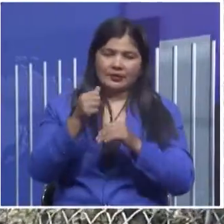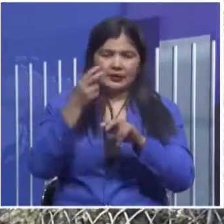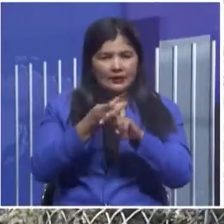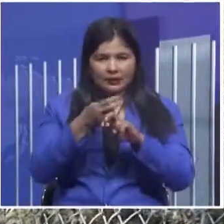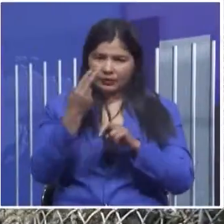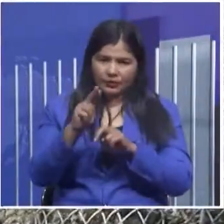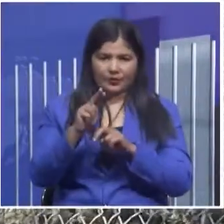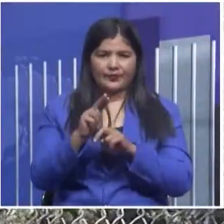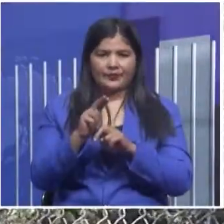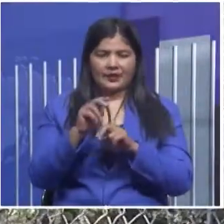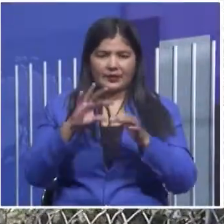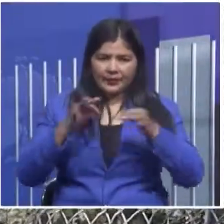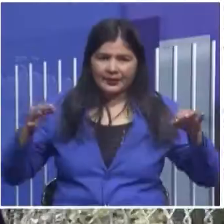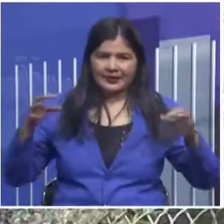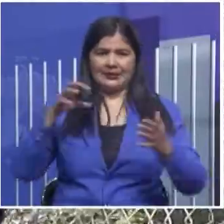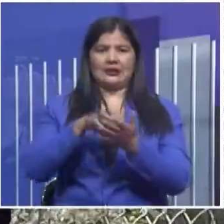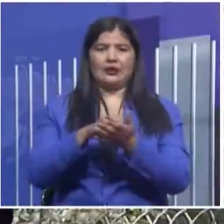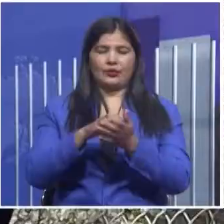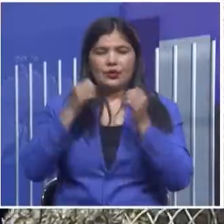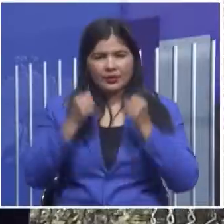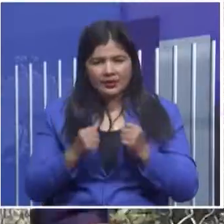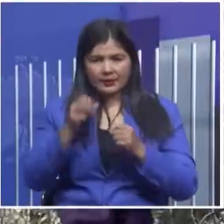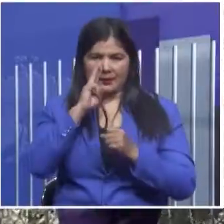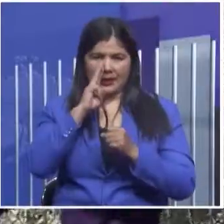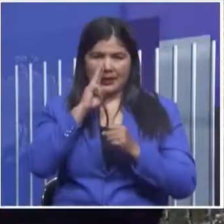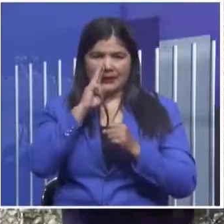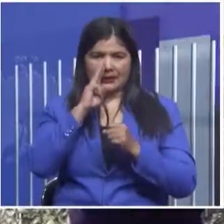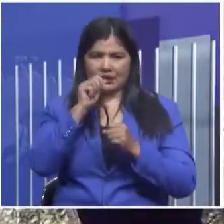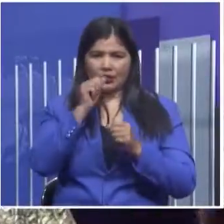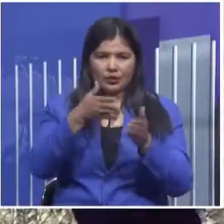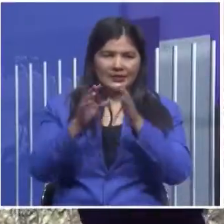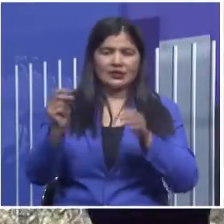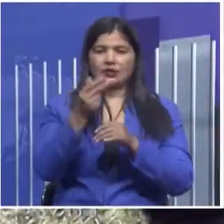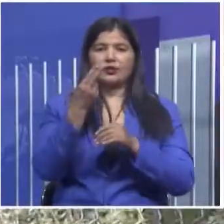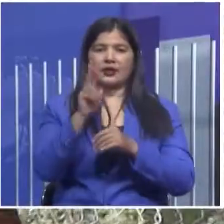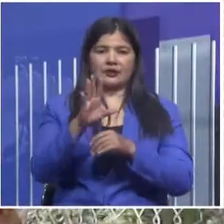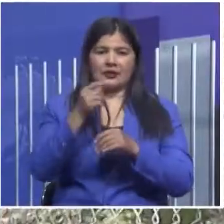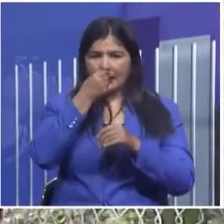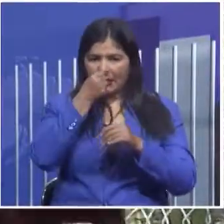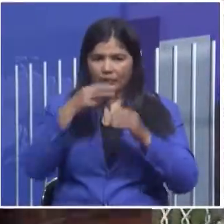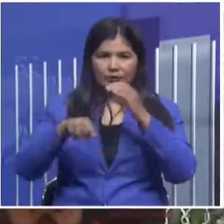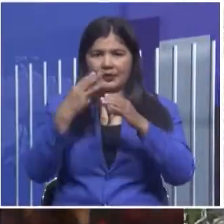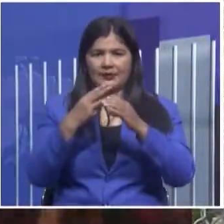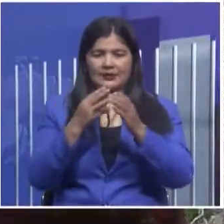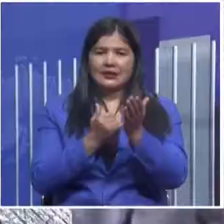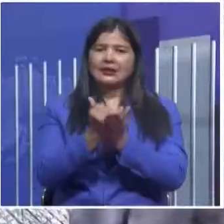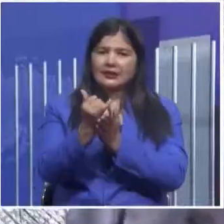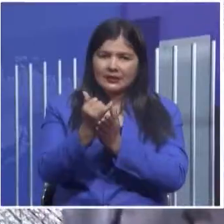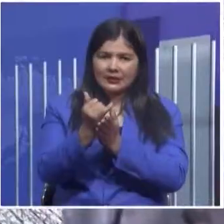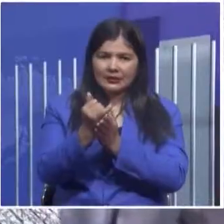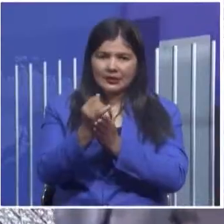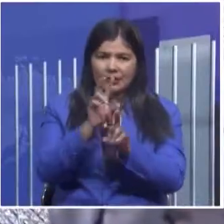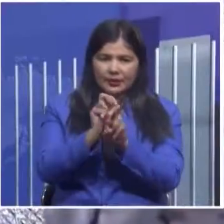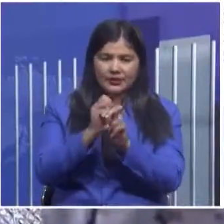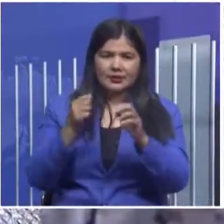बेसारबारी, राङ्गुतारा, जुरपानी, सार्कीतारा लगायतका बस्तीमा पुग्नको लागि सजिलो भएको छ। गाउँमा उत्पादन भएका कृषि र पशुजन्य उत्पादनलाई